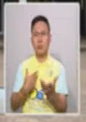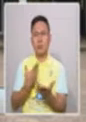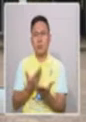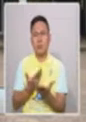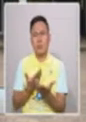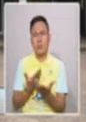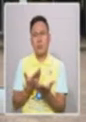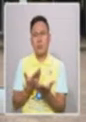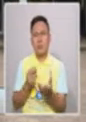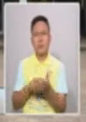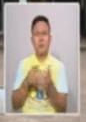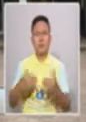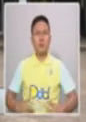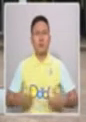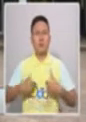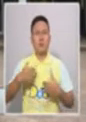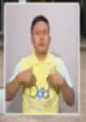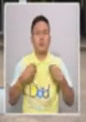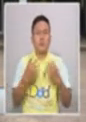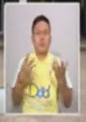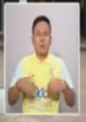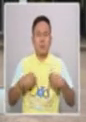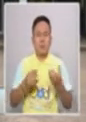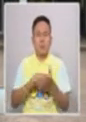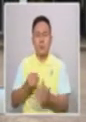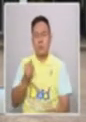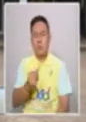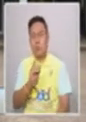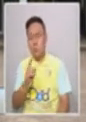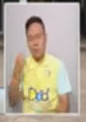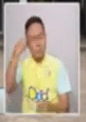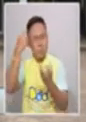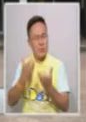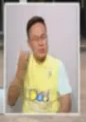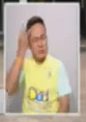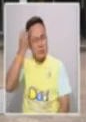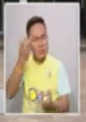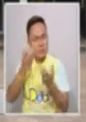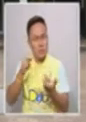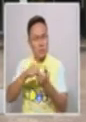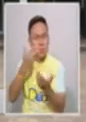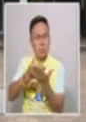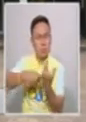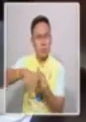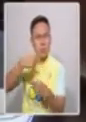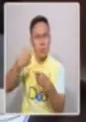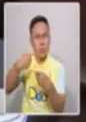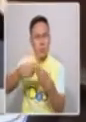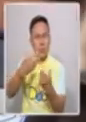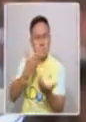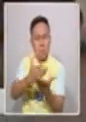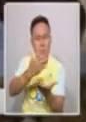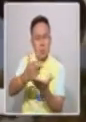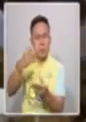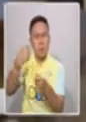มีคนหมดหวังในชีวิตนะครับค่อนข้างหนักกับภาระหนี้ที่มีอยู่ในตอนนั้นในขณะนั้นนะครับ